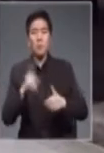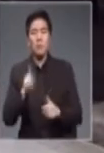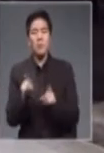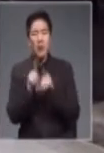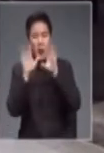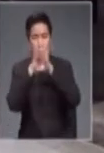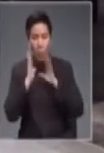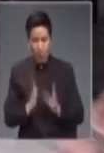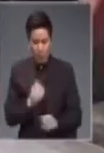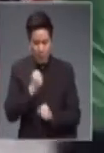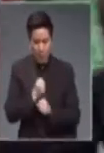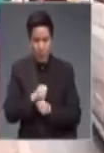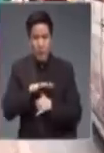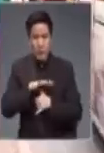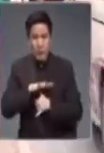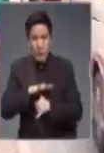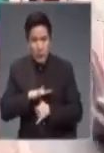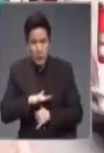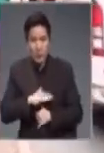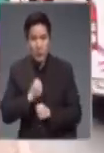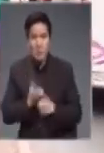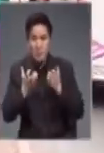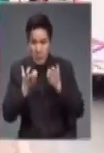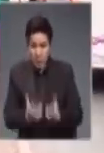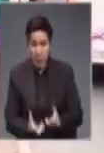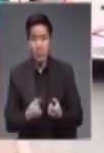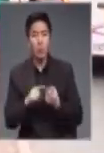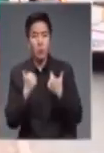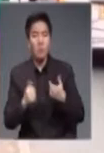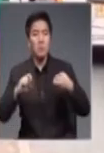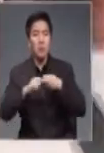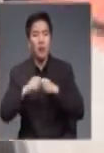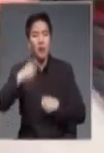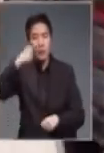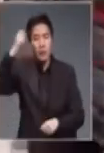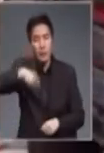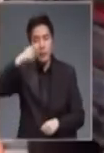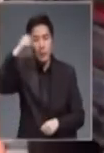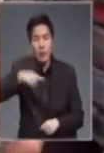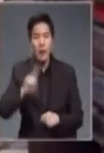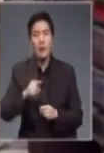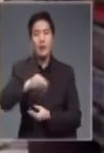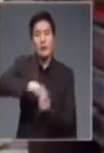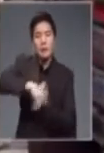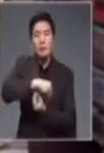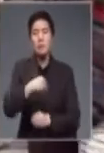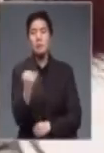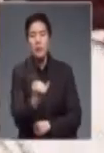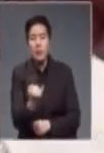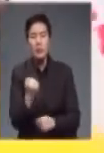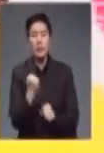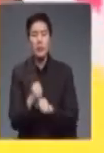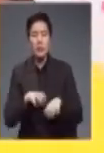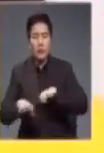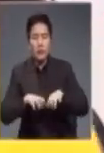าให้มีประสิทธิภาพสูงขึ้นได้อีกด้วยนะครับก็ขอให้นำไปประยุกต์ใช้ให้เหมาะสมก็อยากจะยกเป็นกรณีศึกษานะครับแล้วก็สั่ง